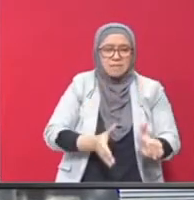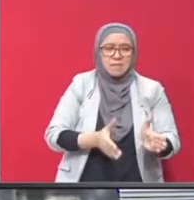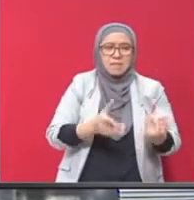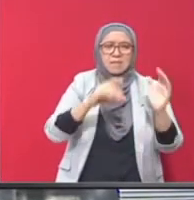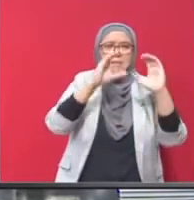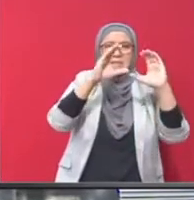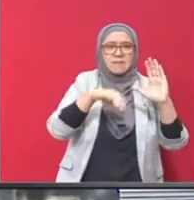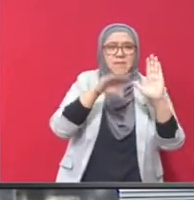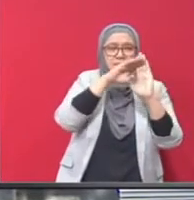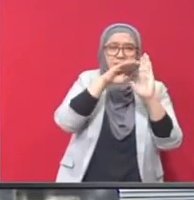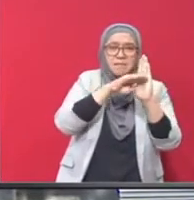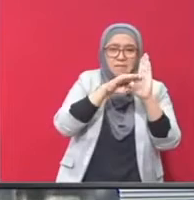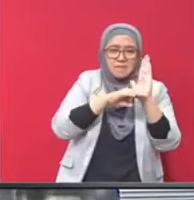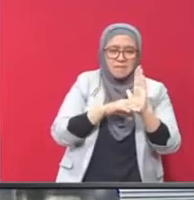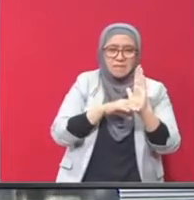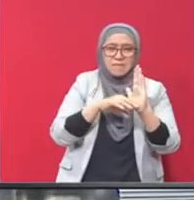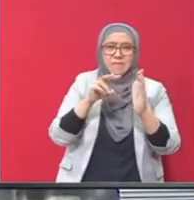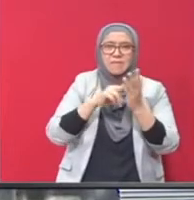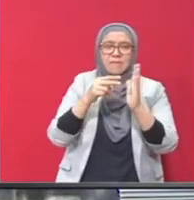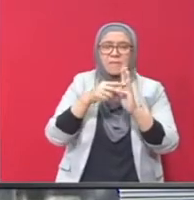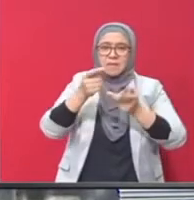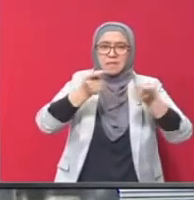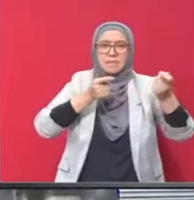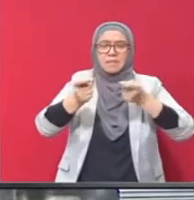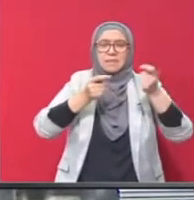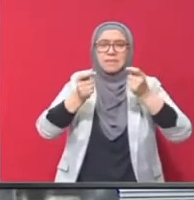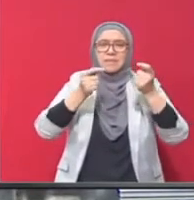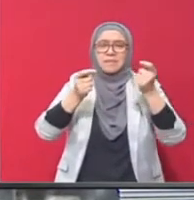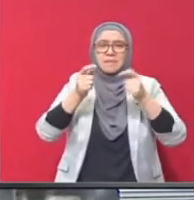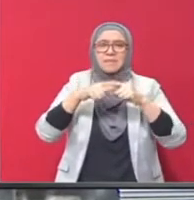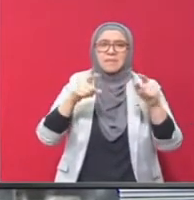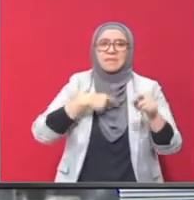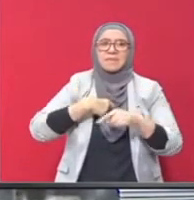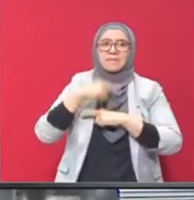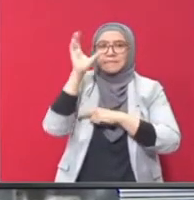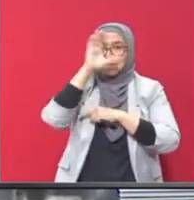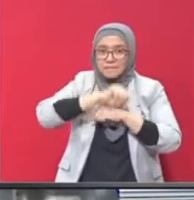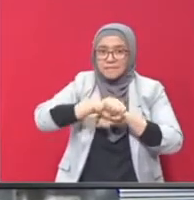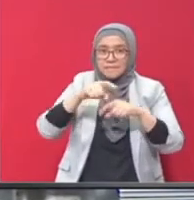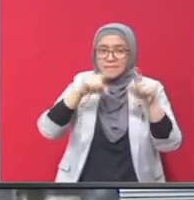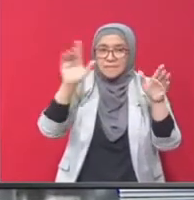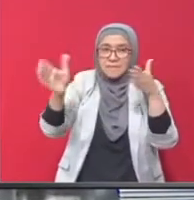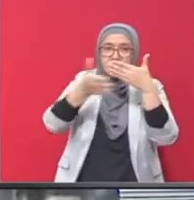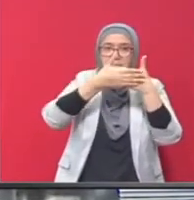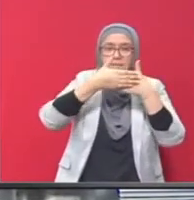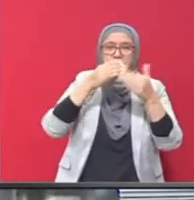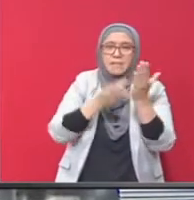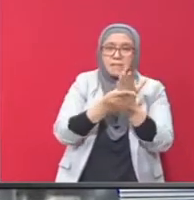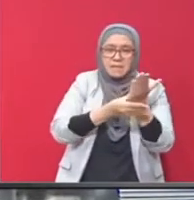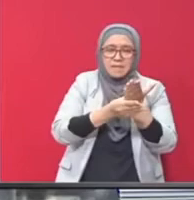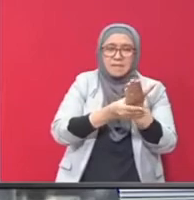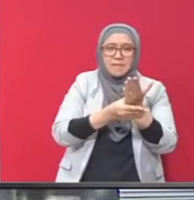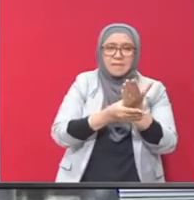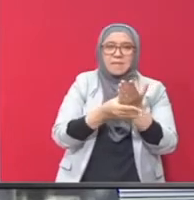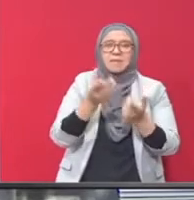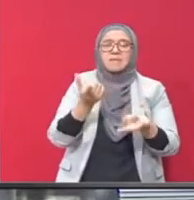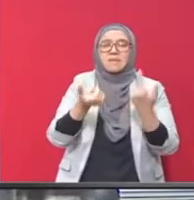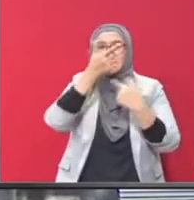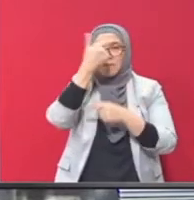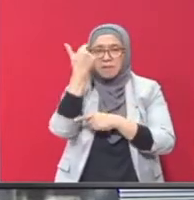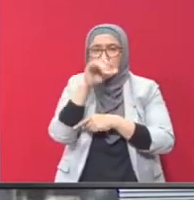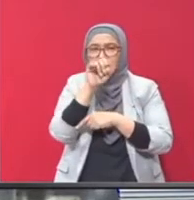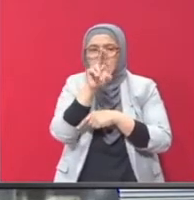pertama peneliti penilaian rileks yaitu suatu proses menilai isu masalah dan faktor-faktor penagihan semula